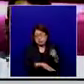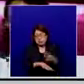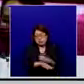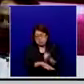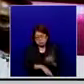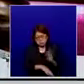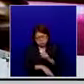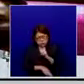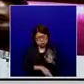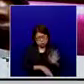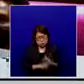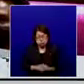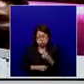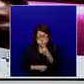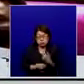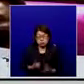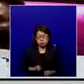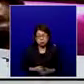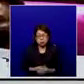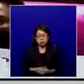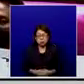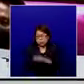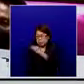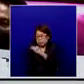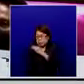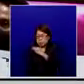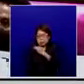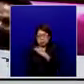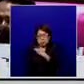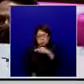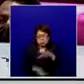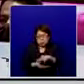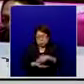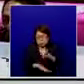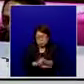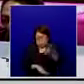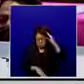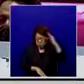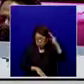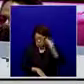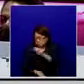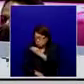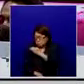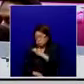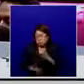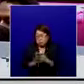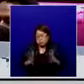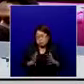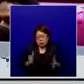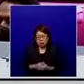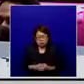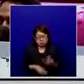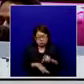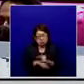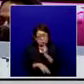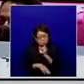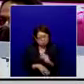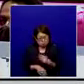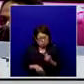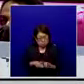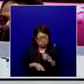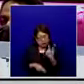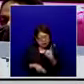องไปดูสิครับโอ้โหยศพลเอกเต็มพรึบเลยพลเอกเต็มพรึบเลยผมไม่เอ่ยนามนะท่านประธานสั่งไว้ห้ามเอ่ย